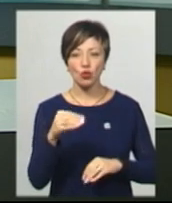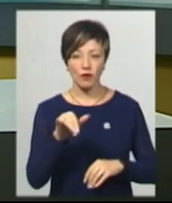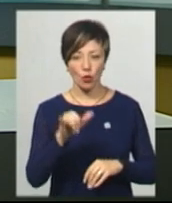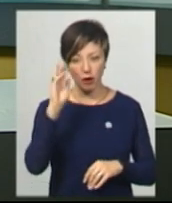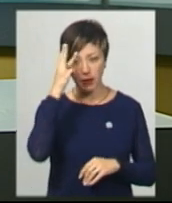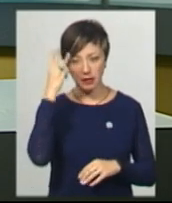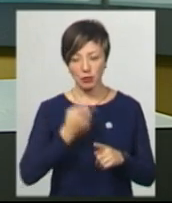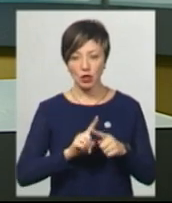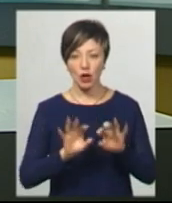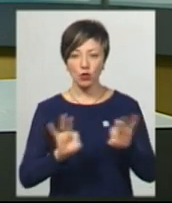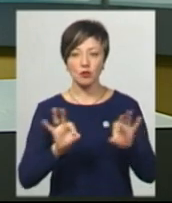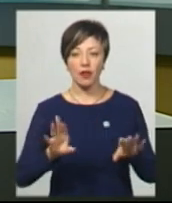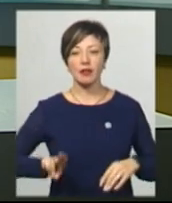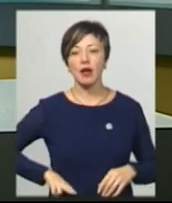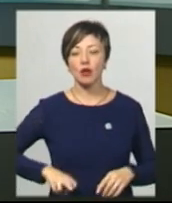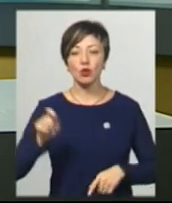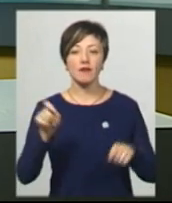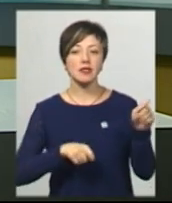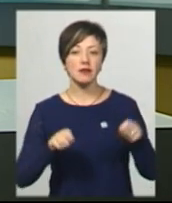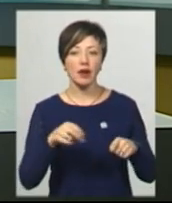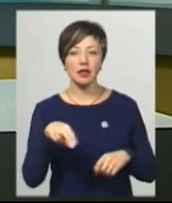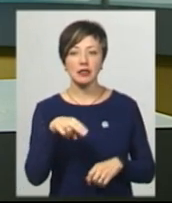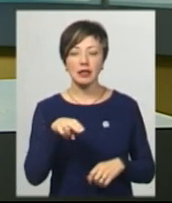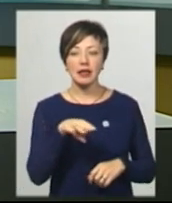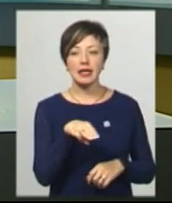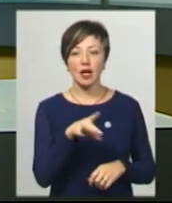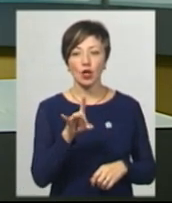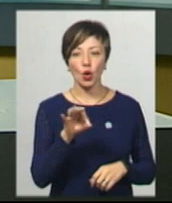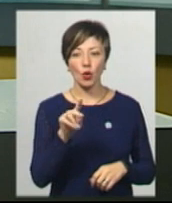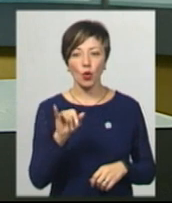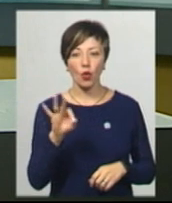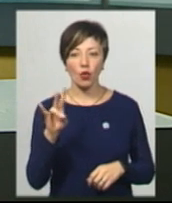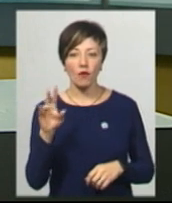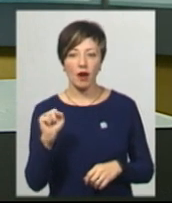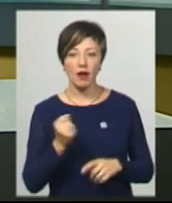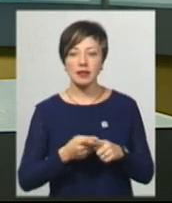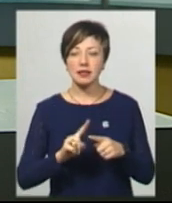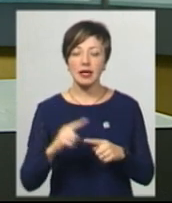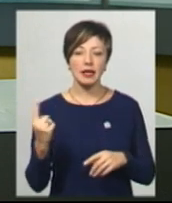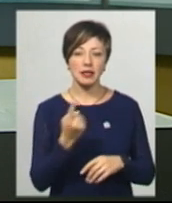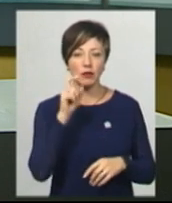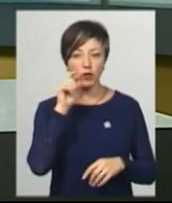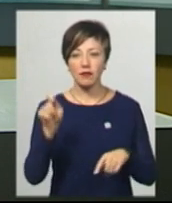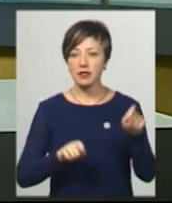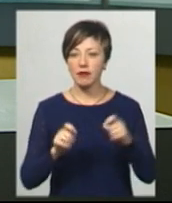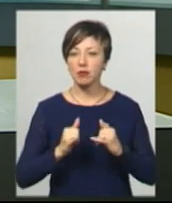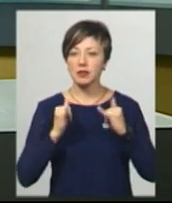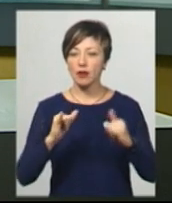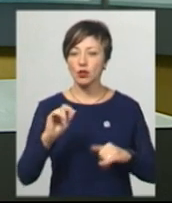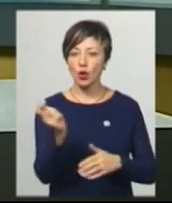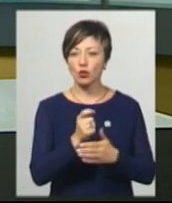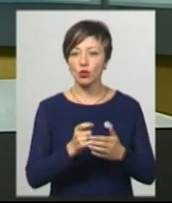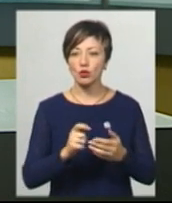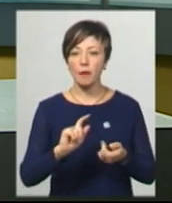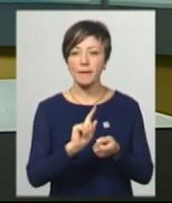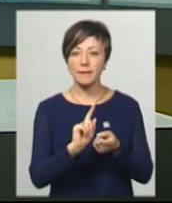Хмельницькому. Про це розповіла директорка фестивалю Тетяна Родіонова. За її словами, це єдиний в Україні фестиваль, присвячений художньому